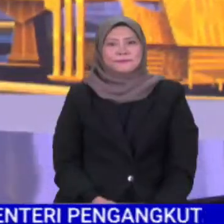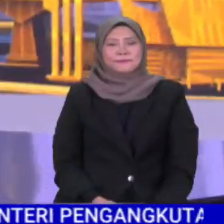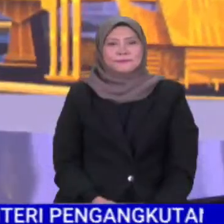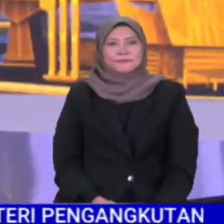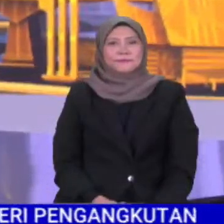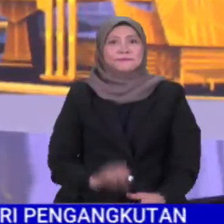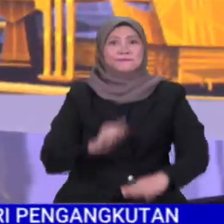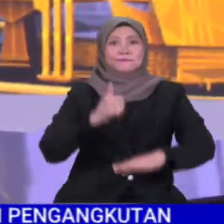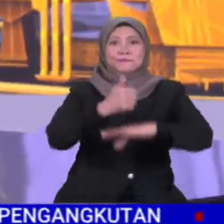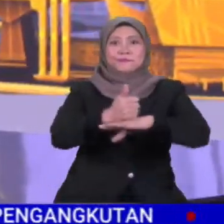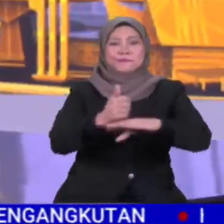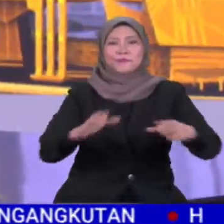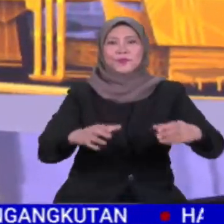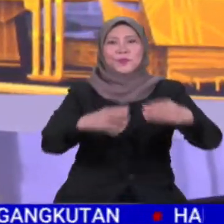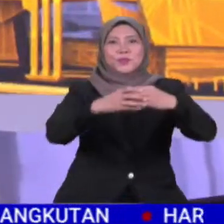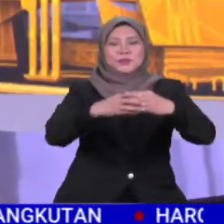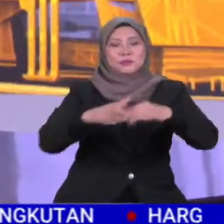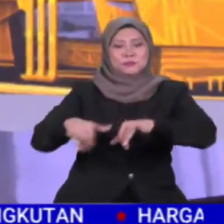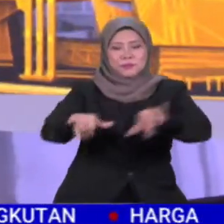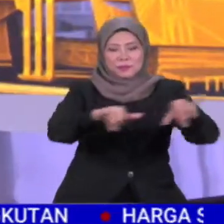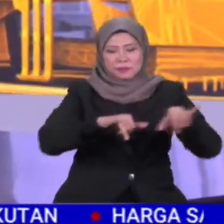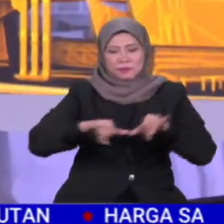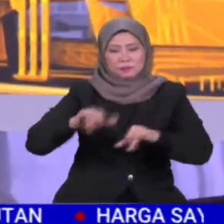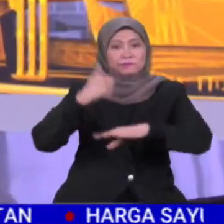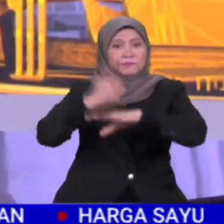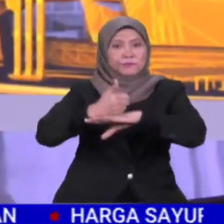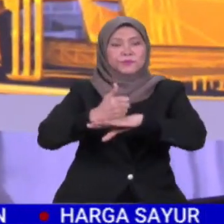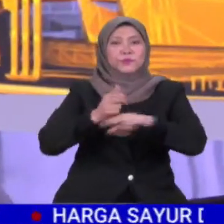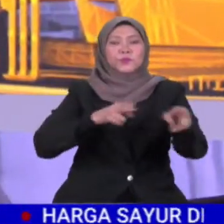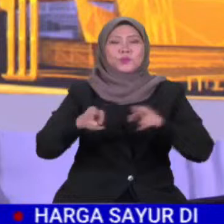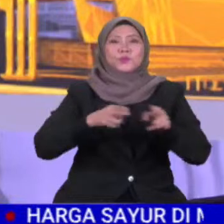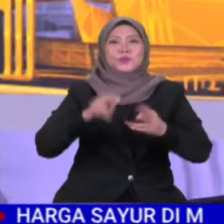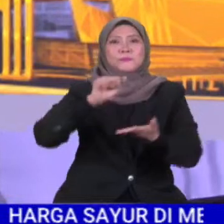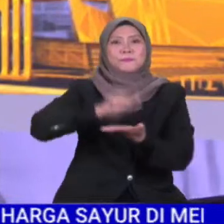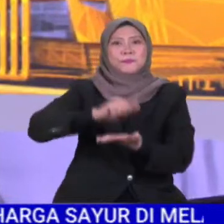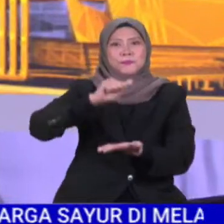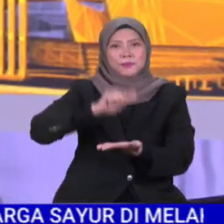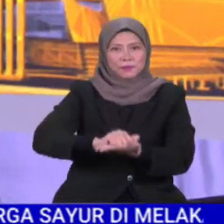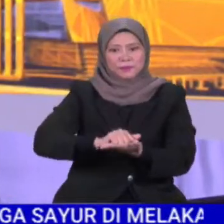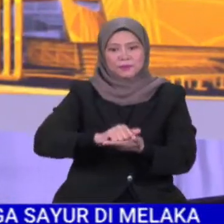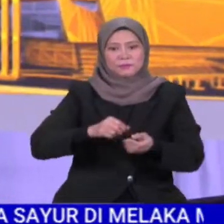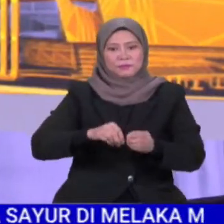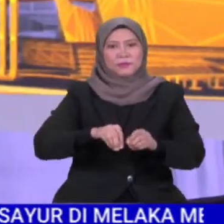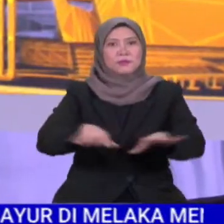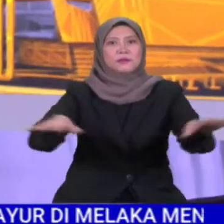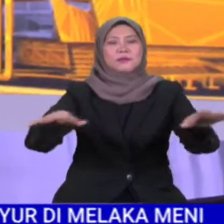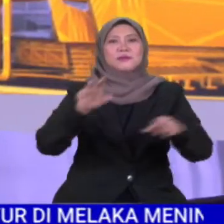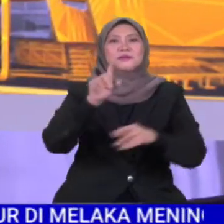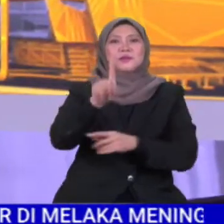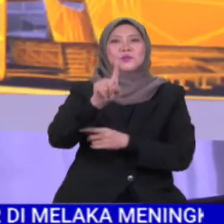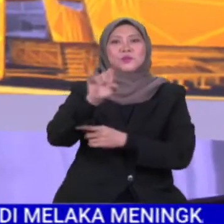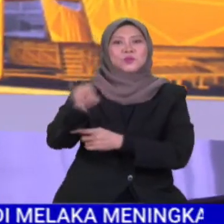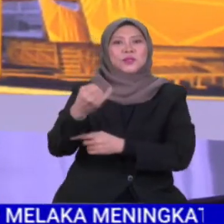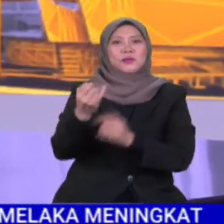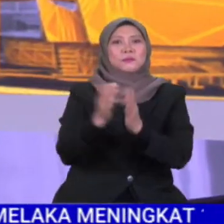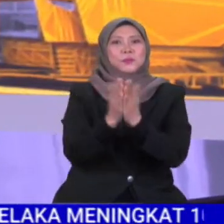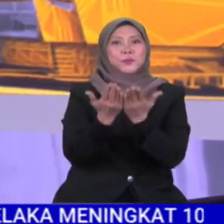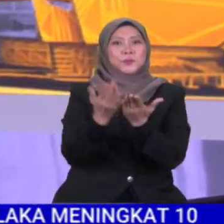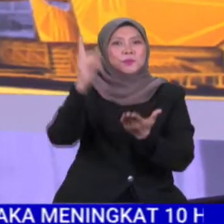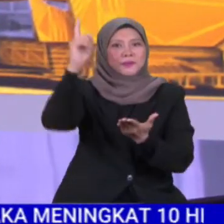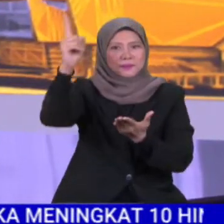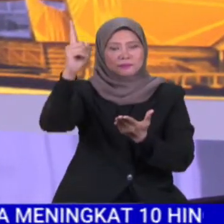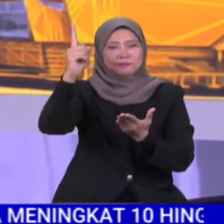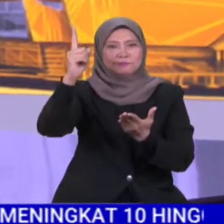Satu jawatan kuasa penyelarasan akan ditubuhkan bagi menguruskan pencetakan dan pengedaran 1 juta naskah Al-Quran ke seluruh